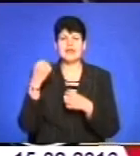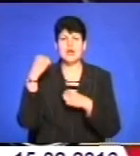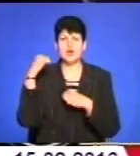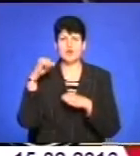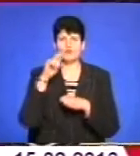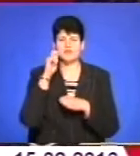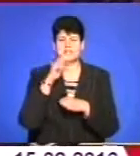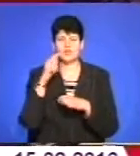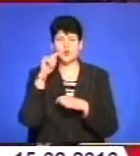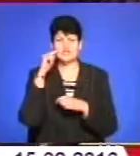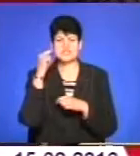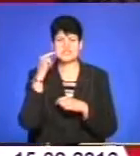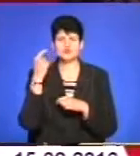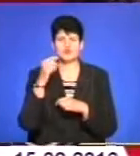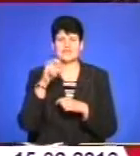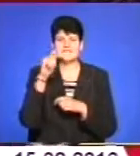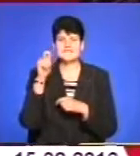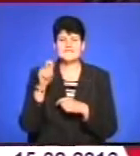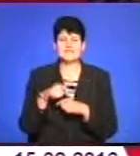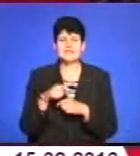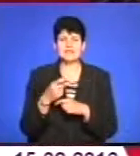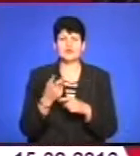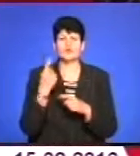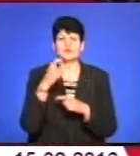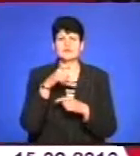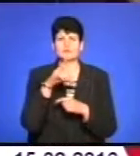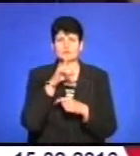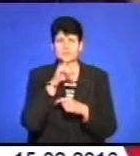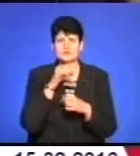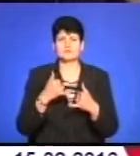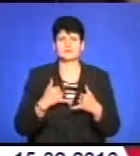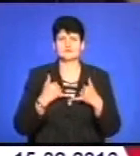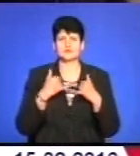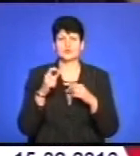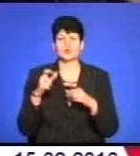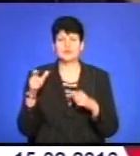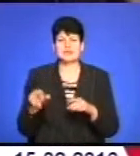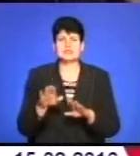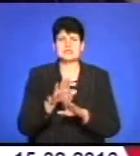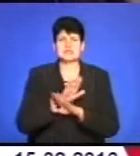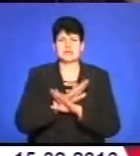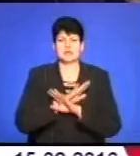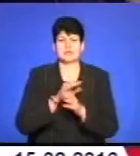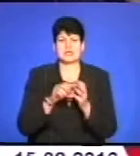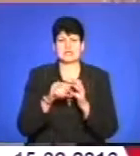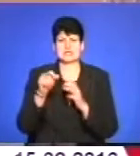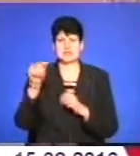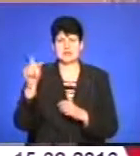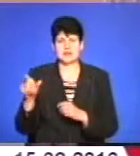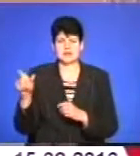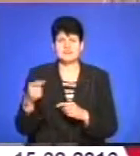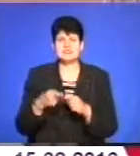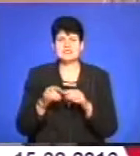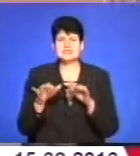війни. Урочистими піснями, молитвою та хвилиною мовчання згадали жителі міста загиблих земляків. Цей захід буде